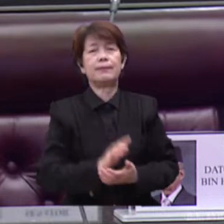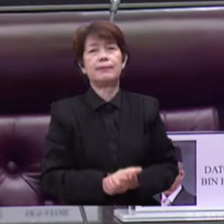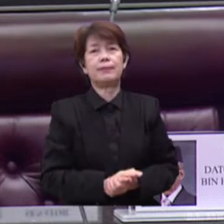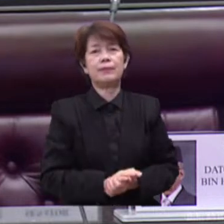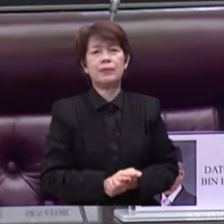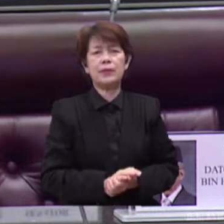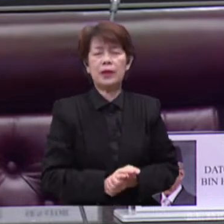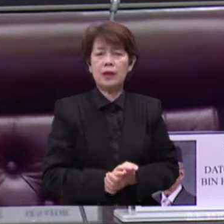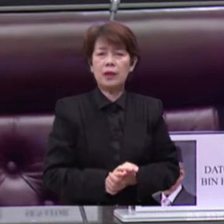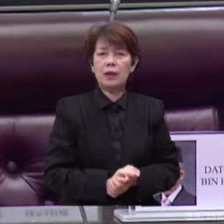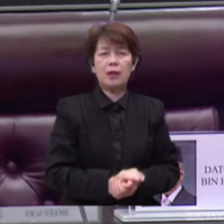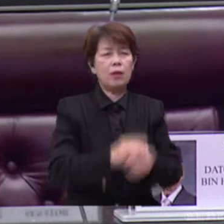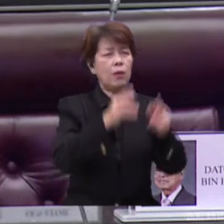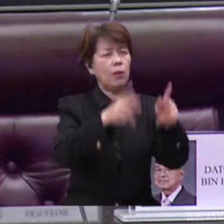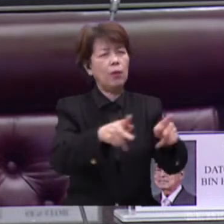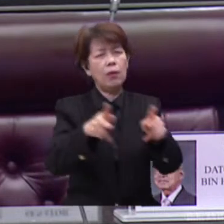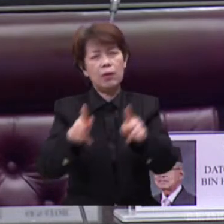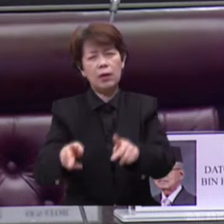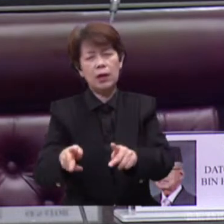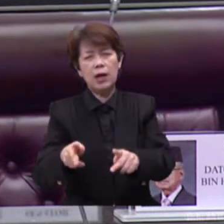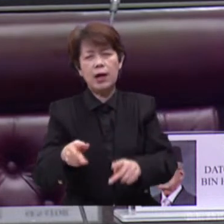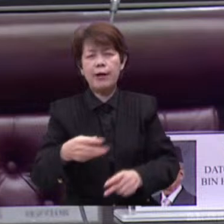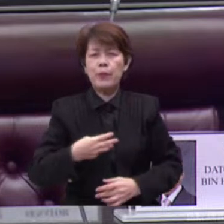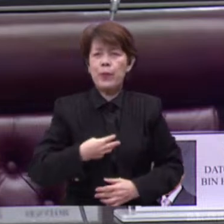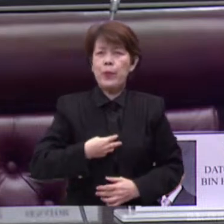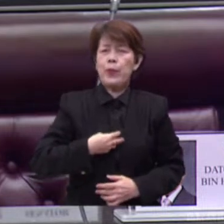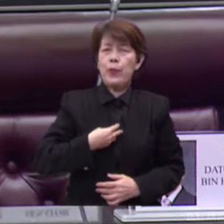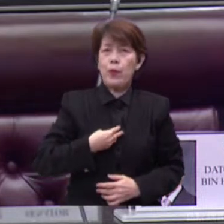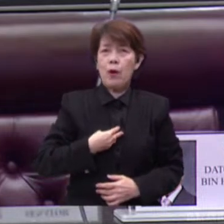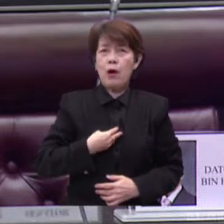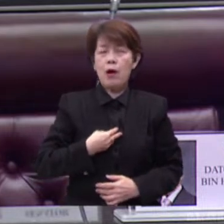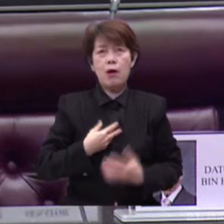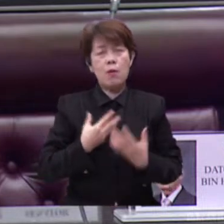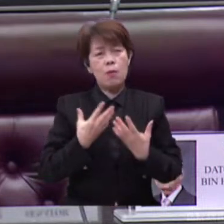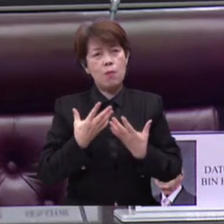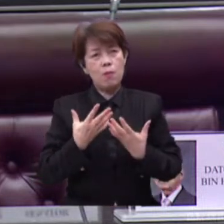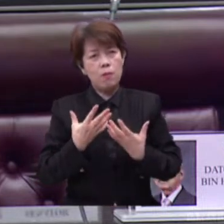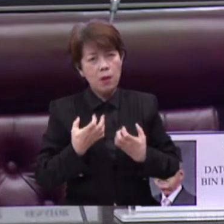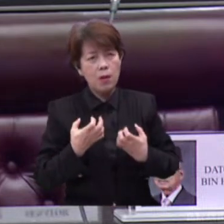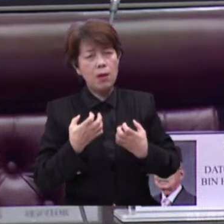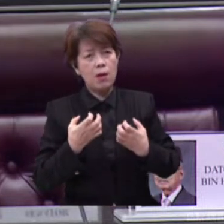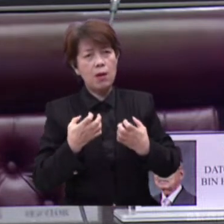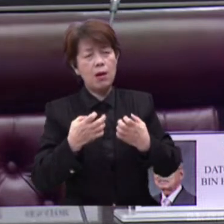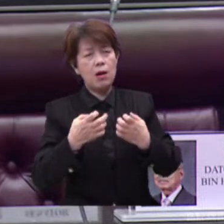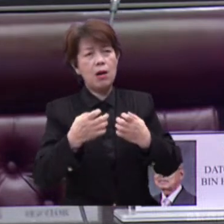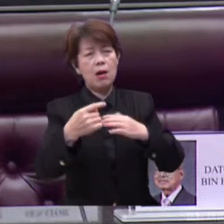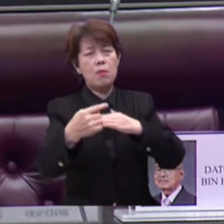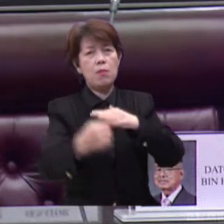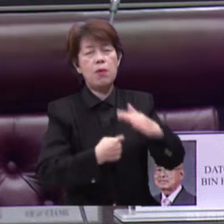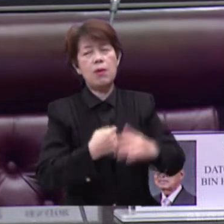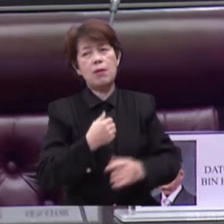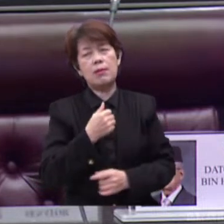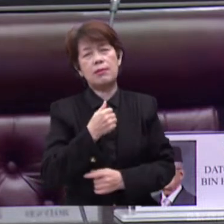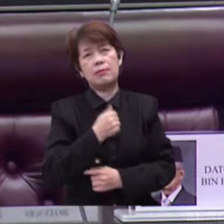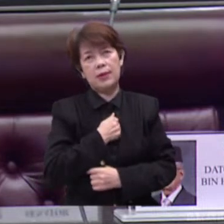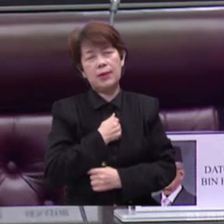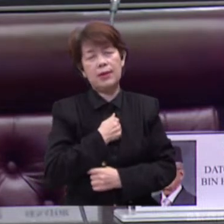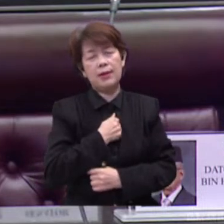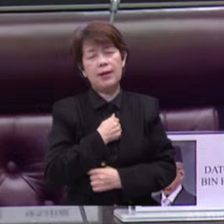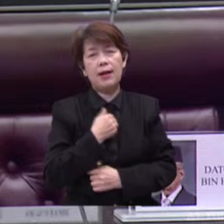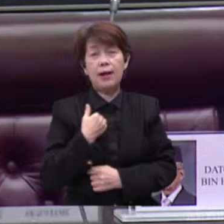orang yang bercita-cita atau berazam untuk bunuh diri disebabkan faktor-faktor